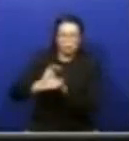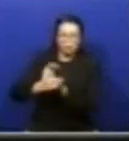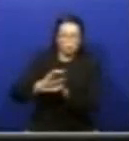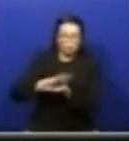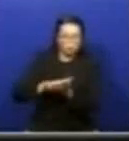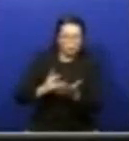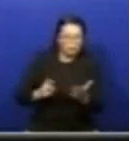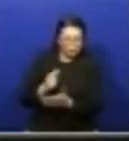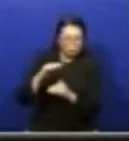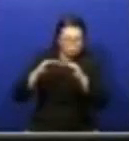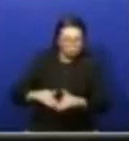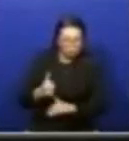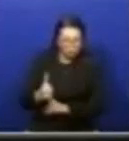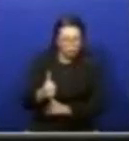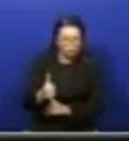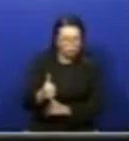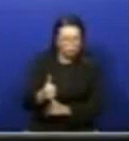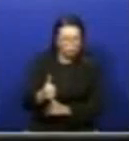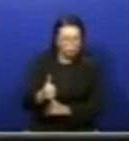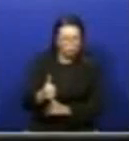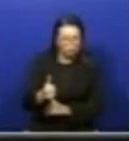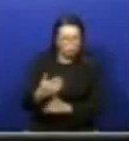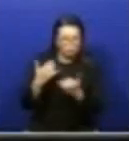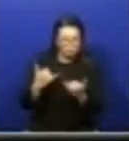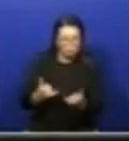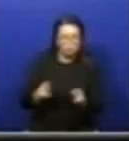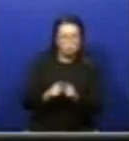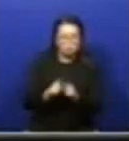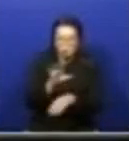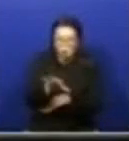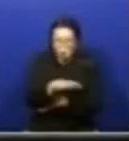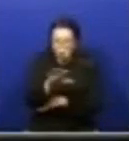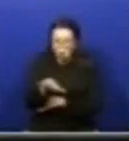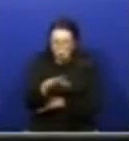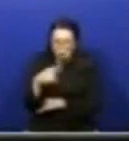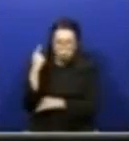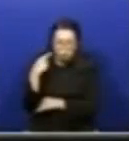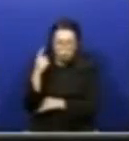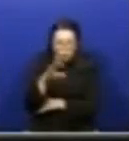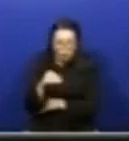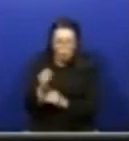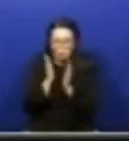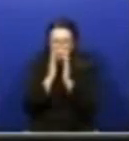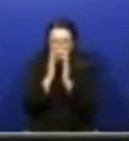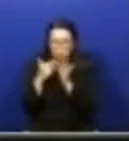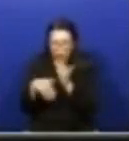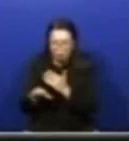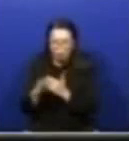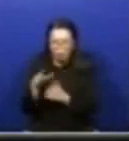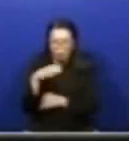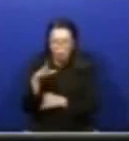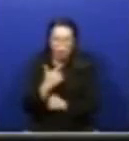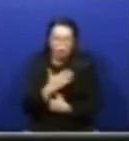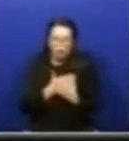ไงท่านครับวันนี้มันเหมือนกับหลอกสาวไปทาแป้งแล้วก็ไม่ไปแต่ง